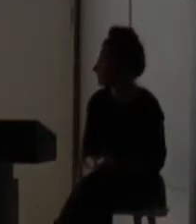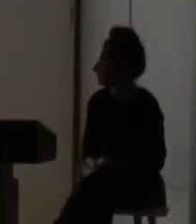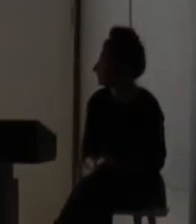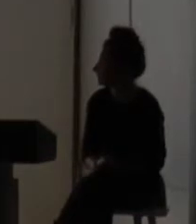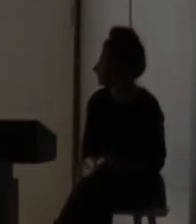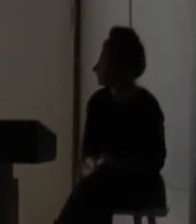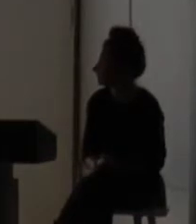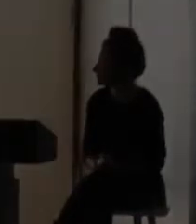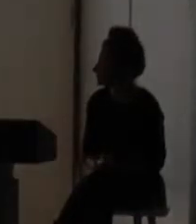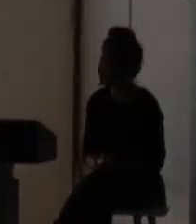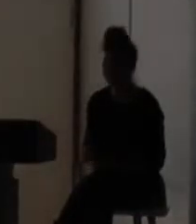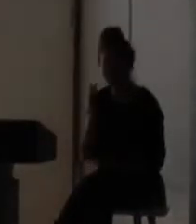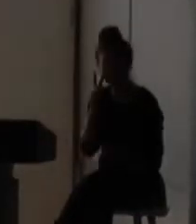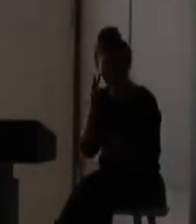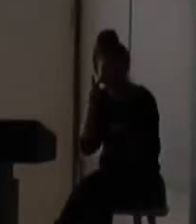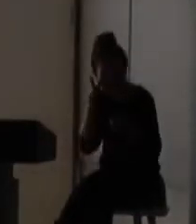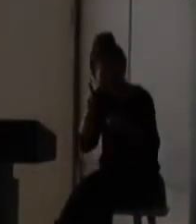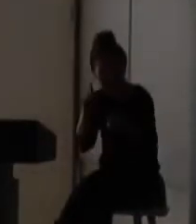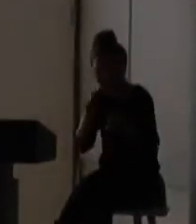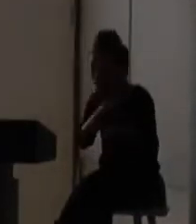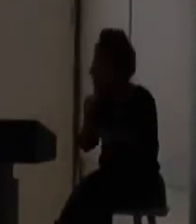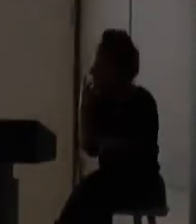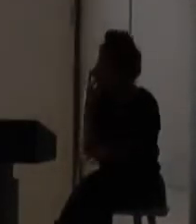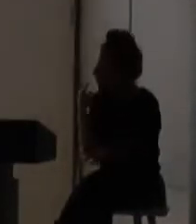look, what do you see?